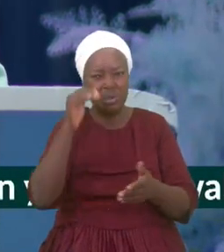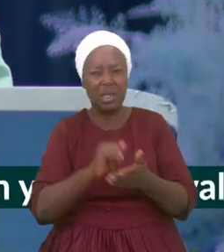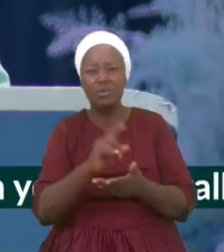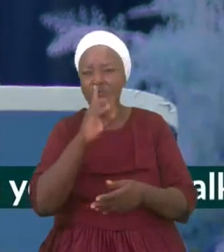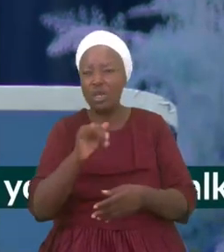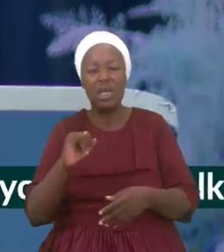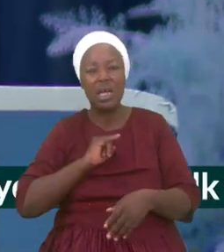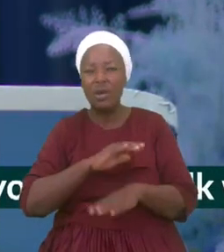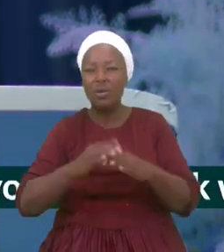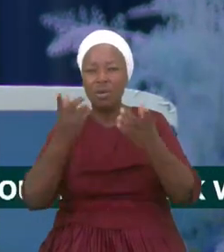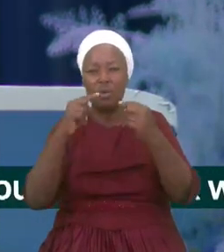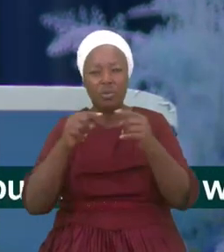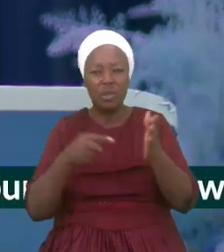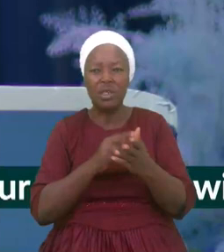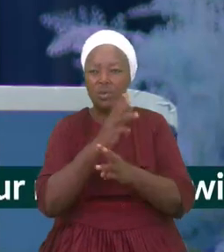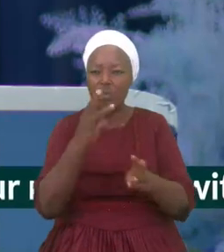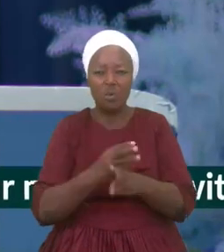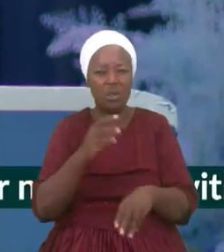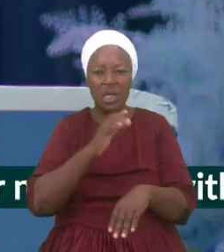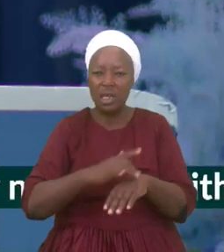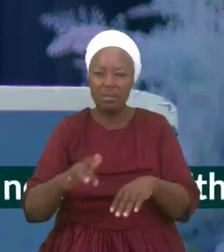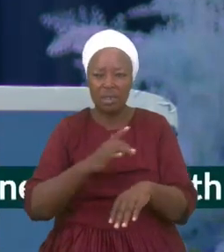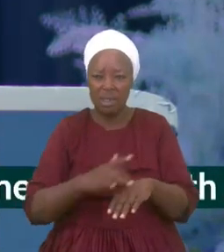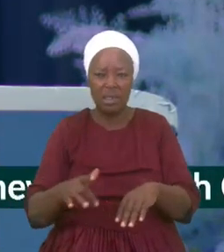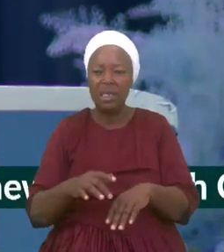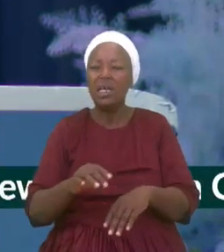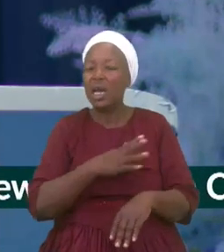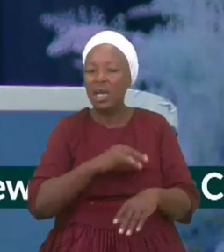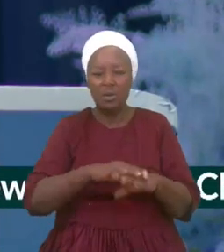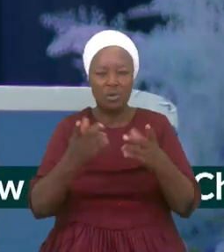commencer à chercher la face du Seigneur dans la prière